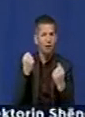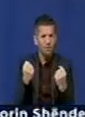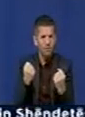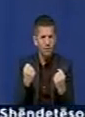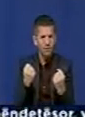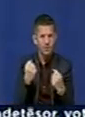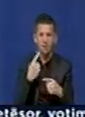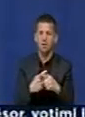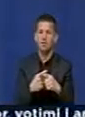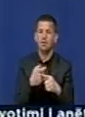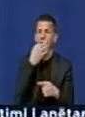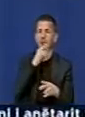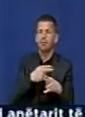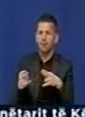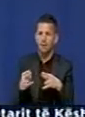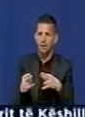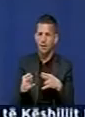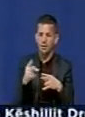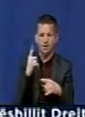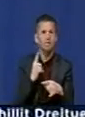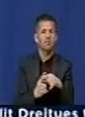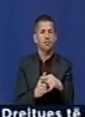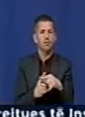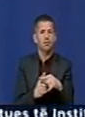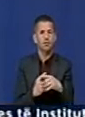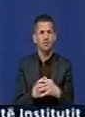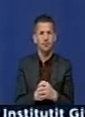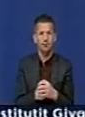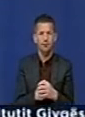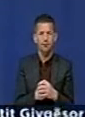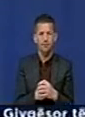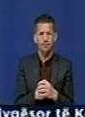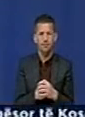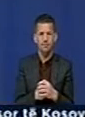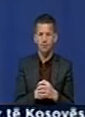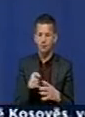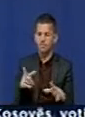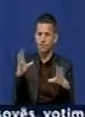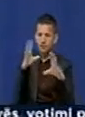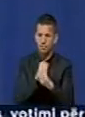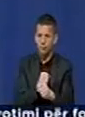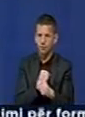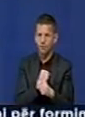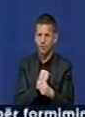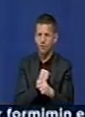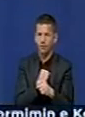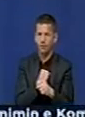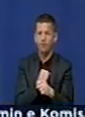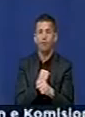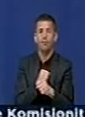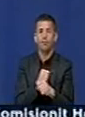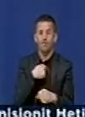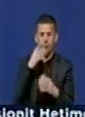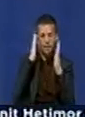sot, edhe më pastër dhe këtë çështje do ta mbyllëm një herë për gjithmonë, sepse